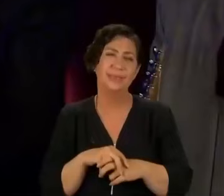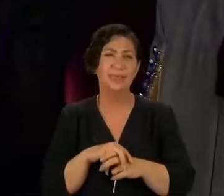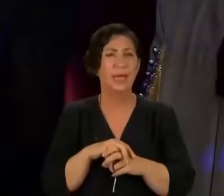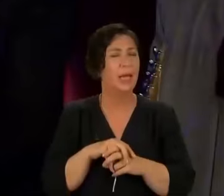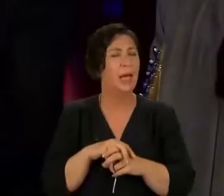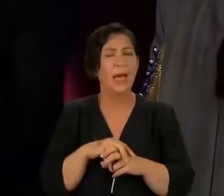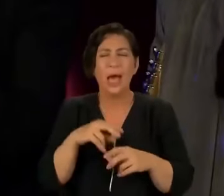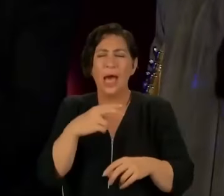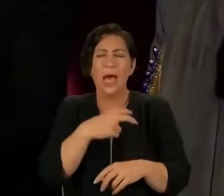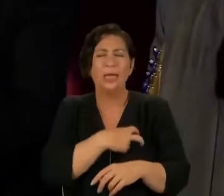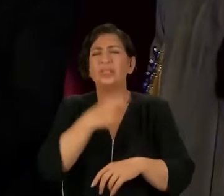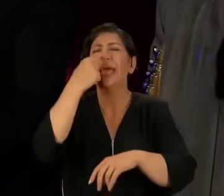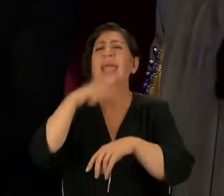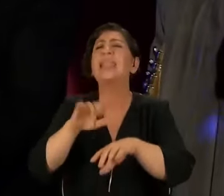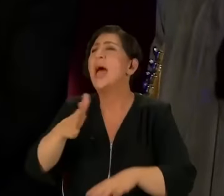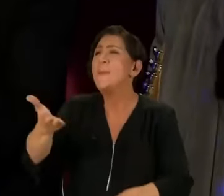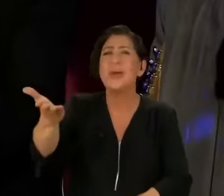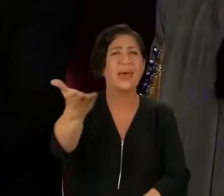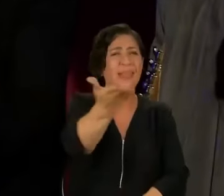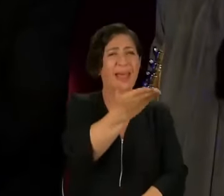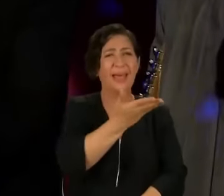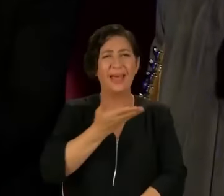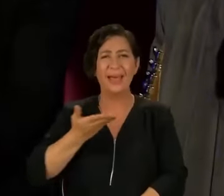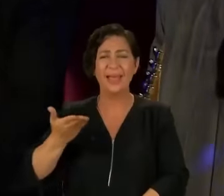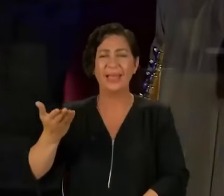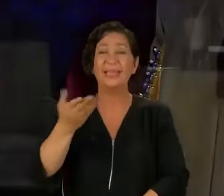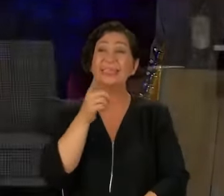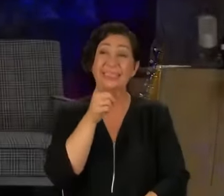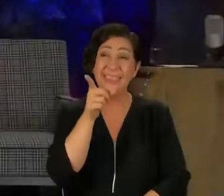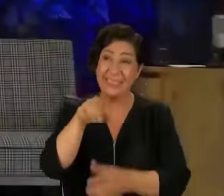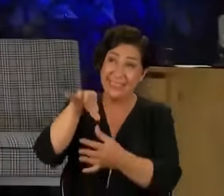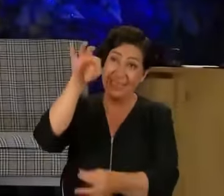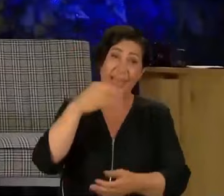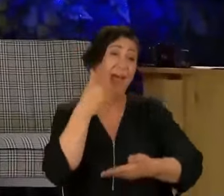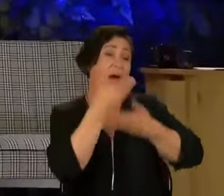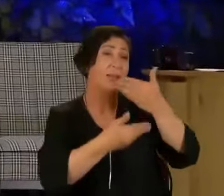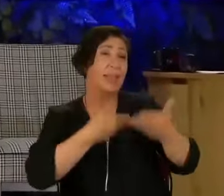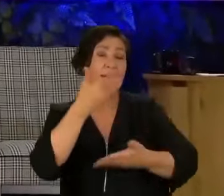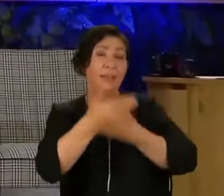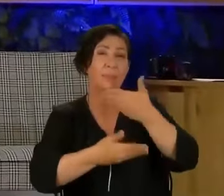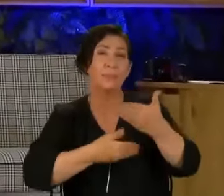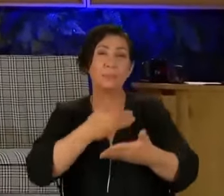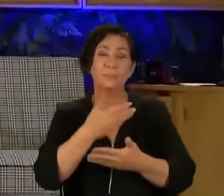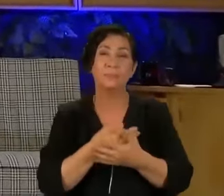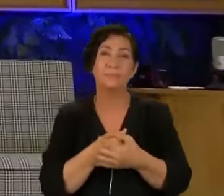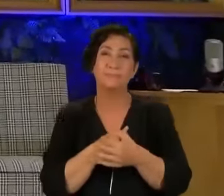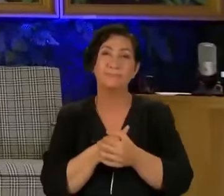yıldızlar aşka inanmayanlara seni anlattım.